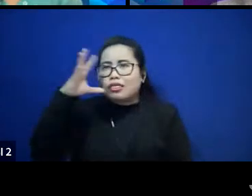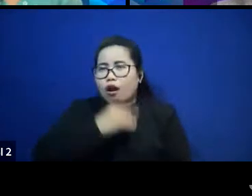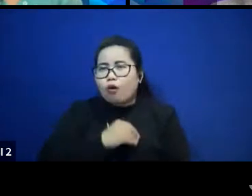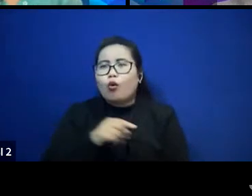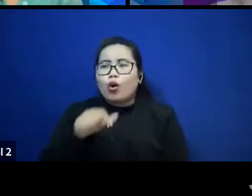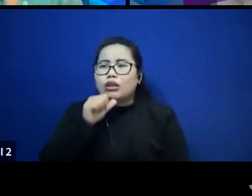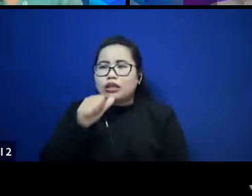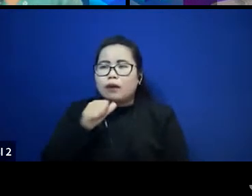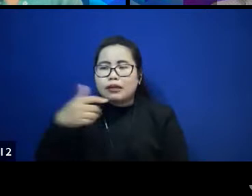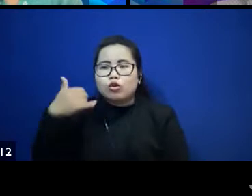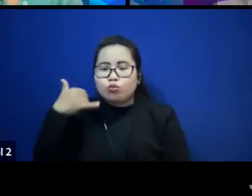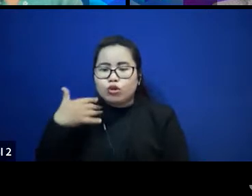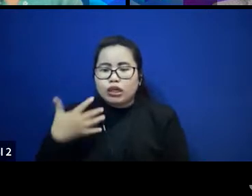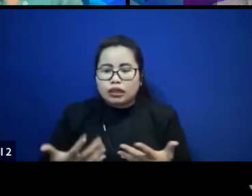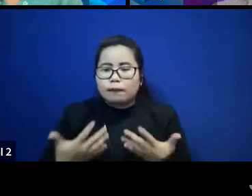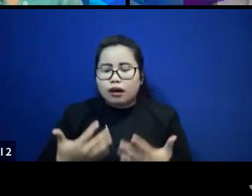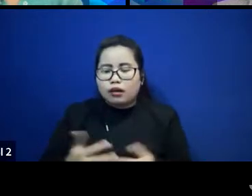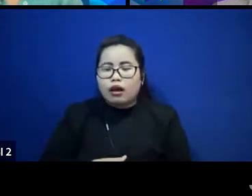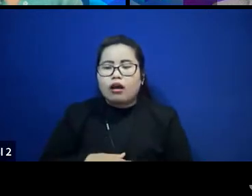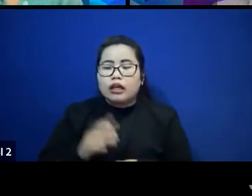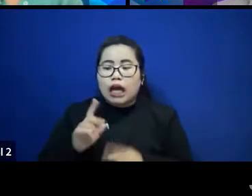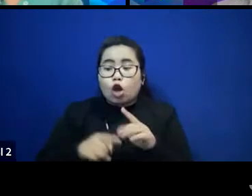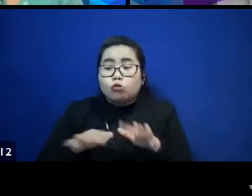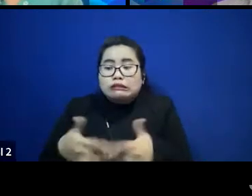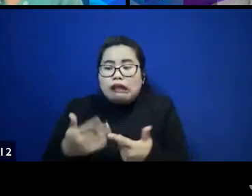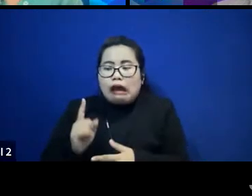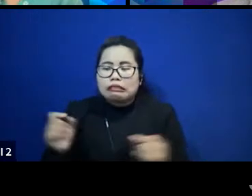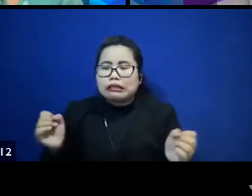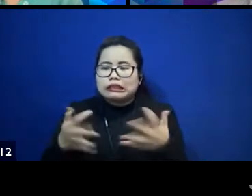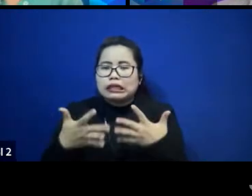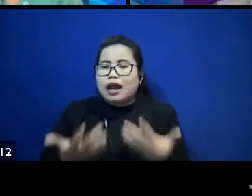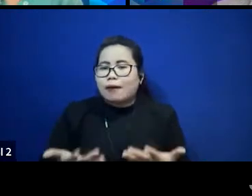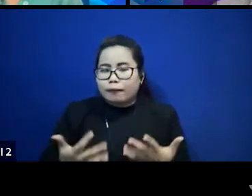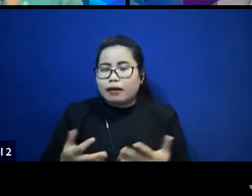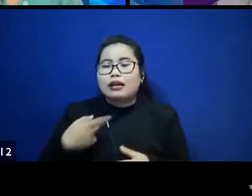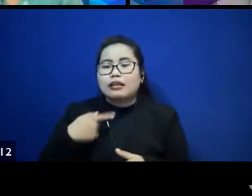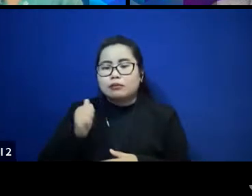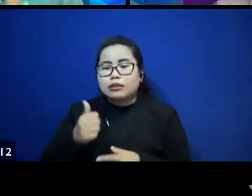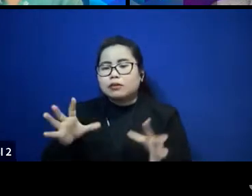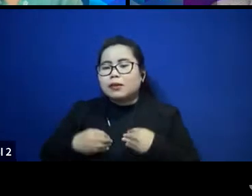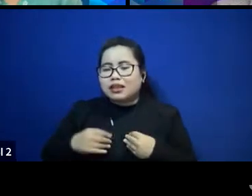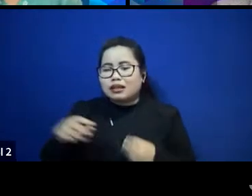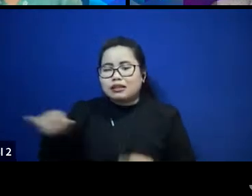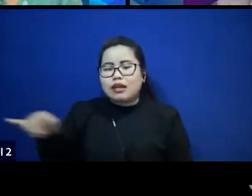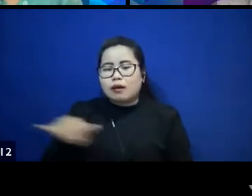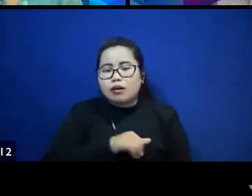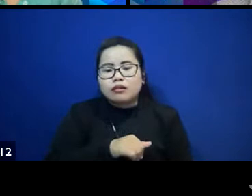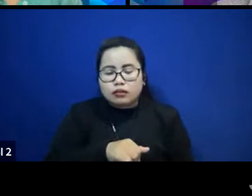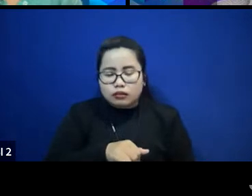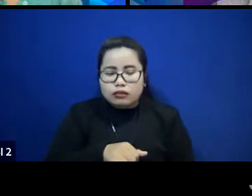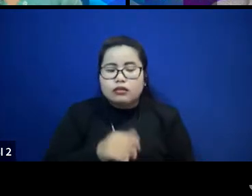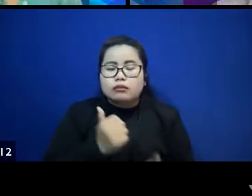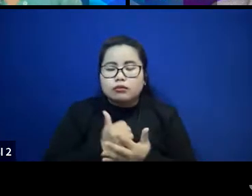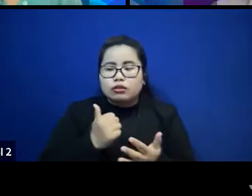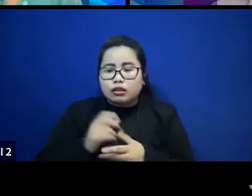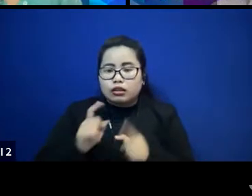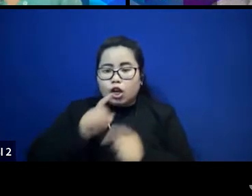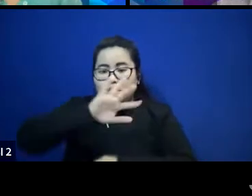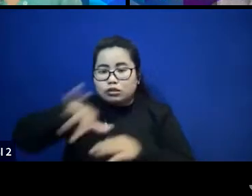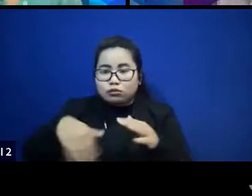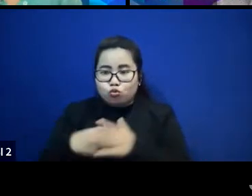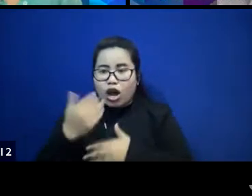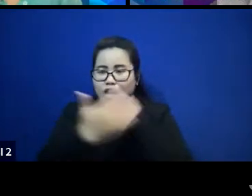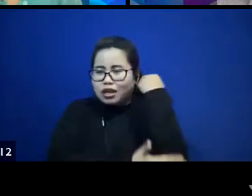bunyinya Bagaimana bila terjadi apabila kita sudah berapa taring sama karena kenapa semua